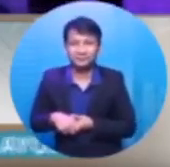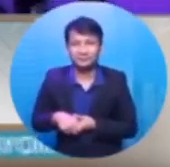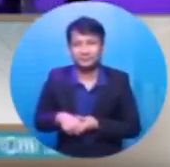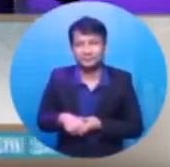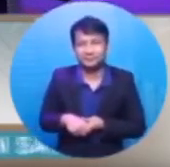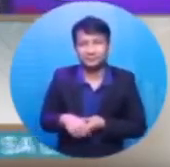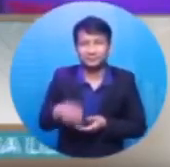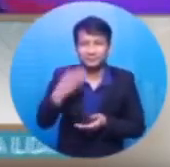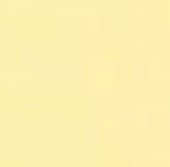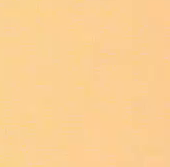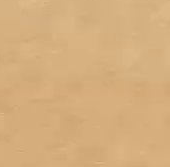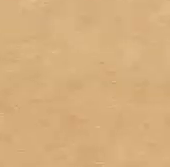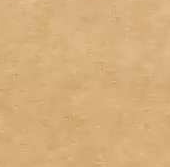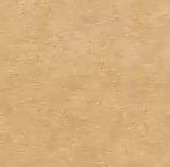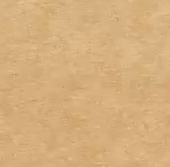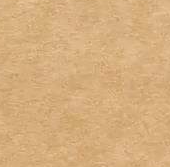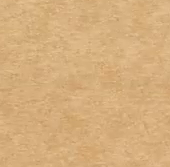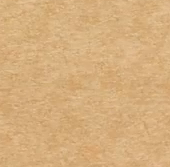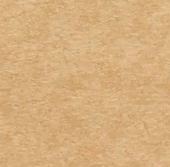Thank you, Carol.